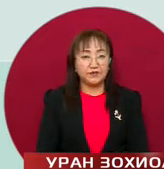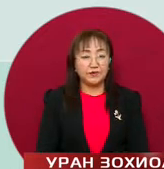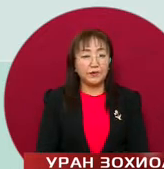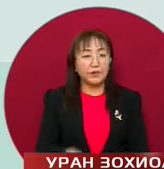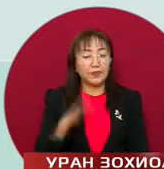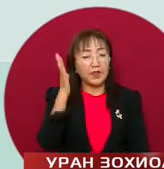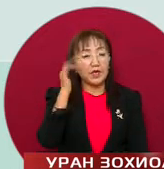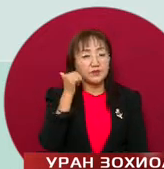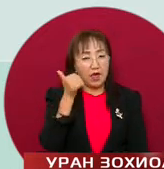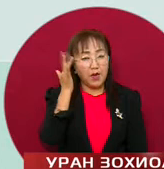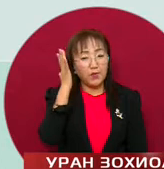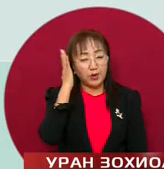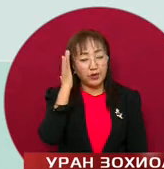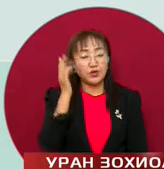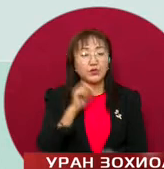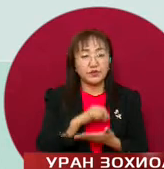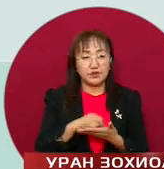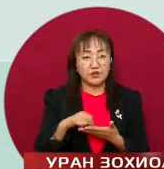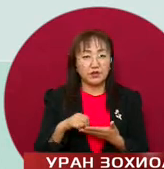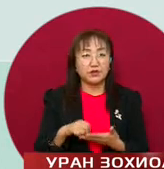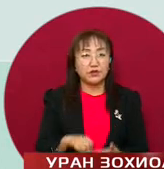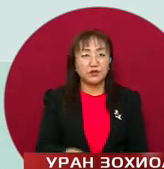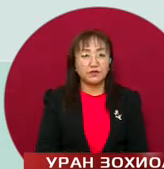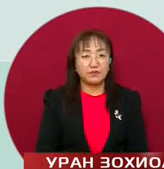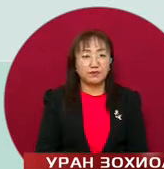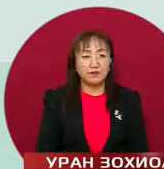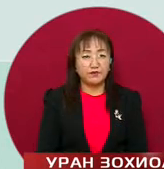Эргцүүлэн сайн бодоод бичээрэй.